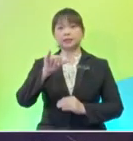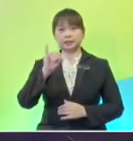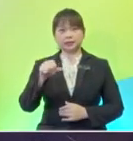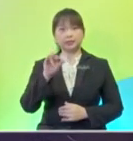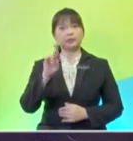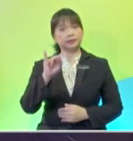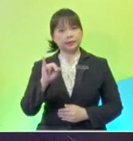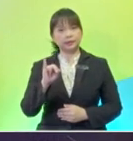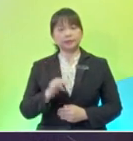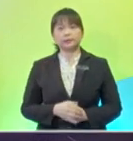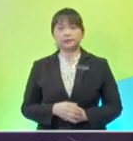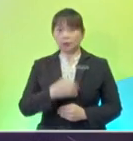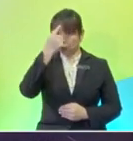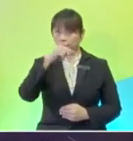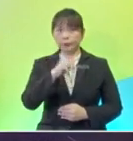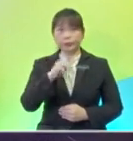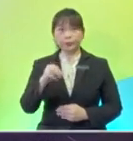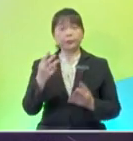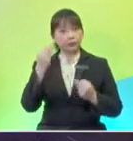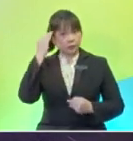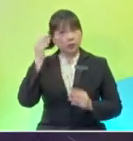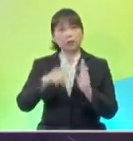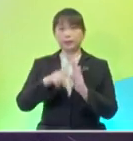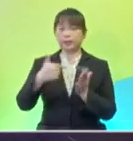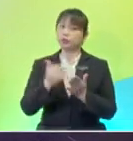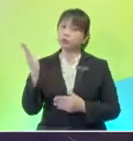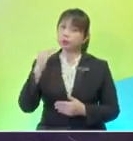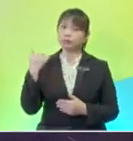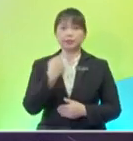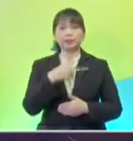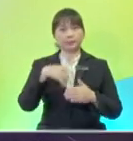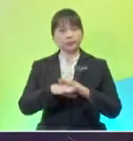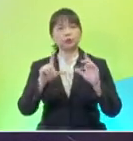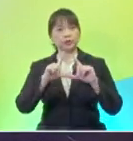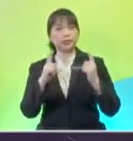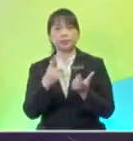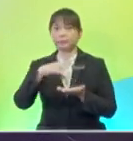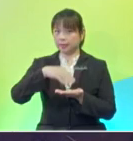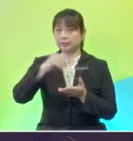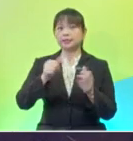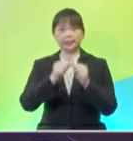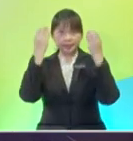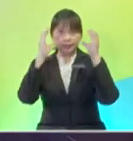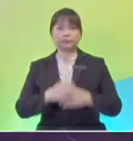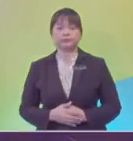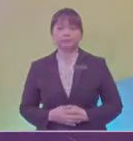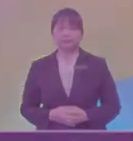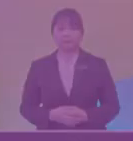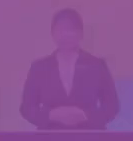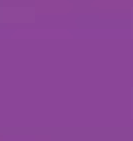paham jadi kepada murid-murid Nak Tahu lebih lanjut jum kita masuk kelas belajar dengan Cikgu